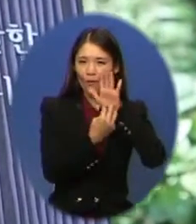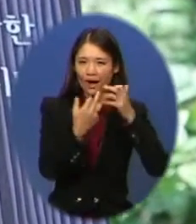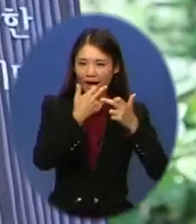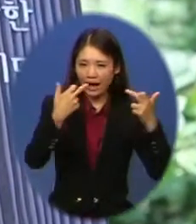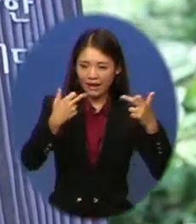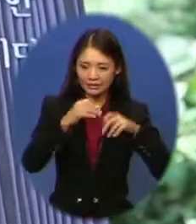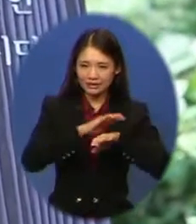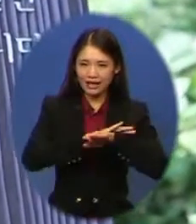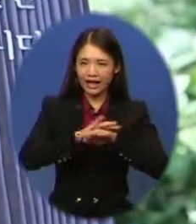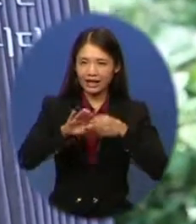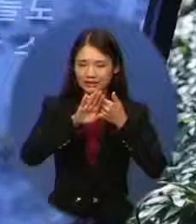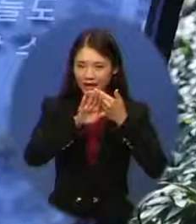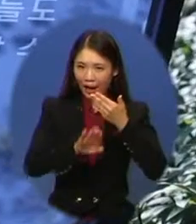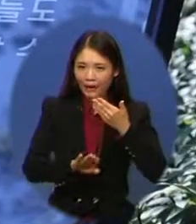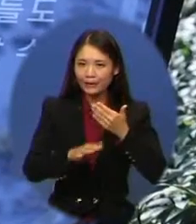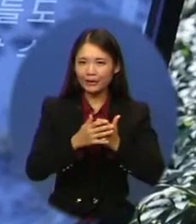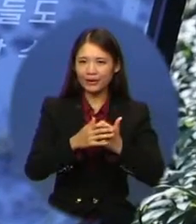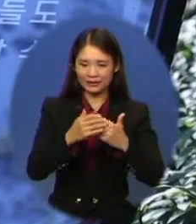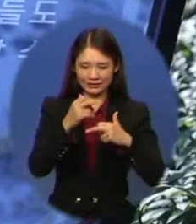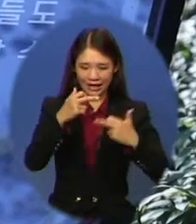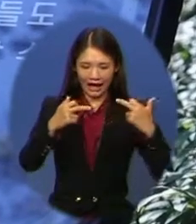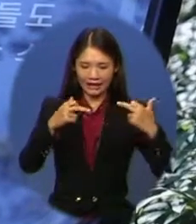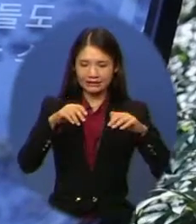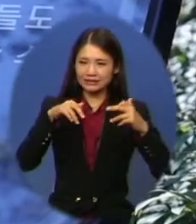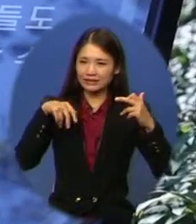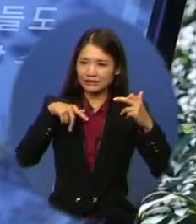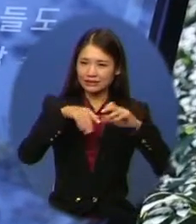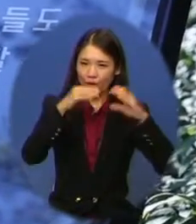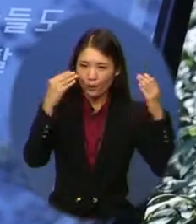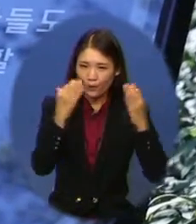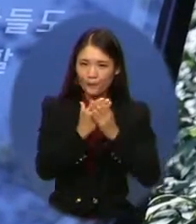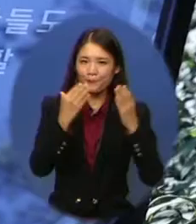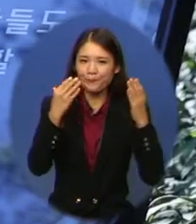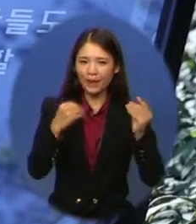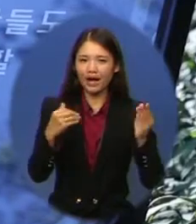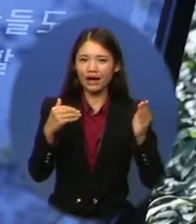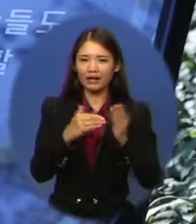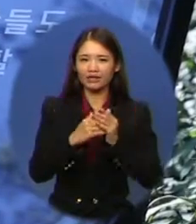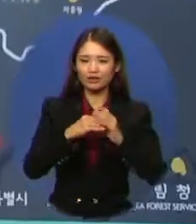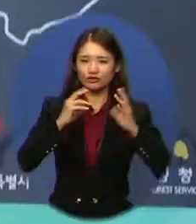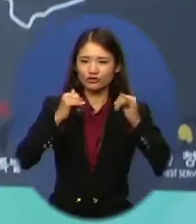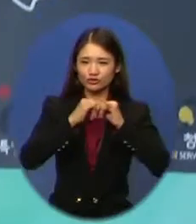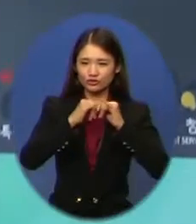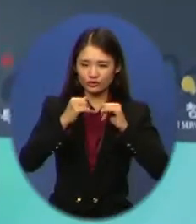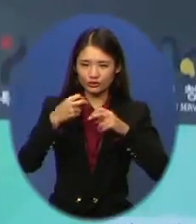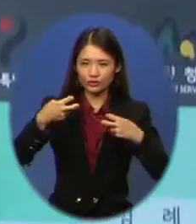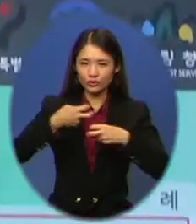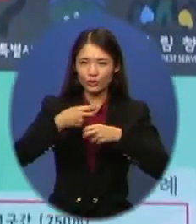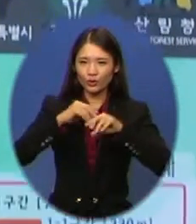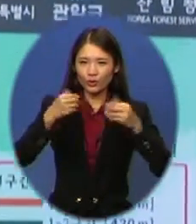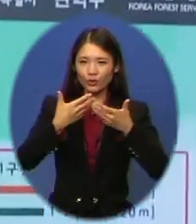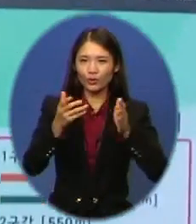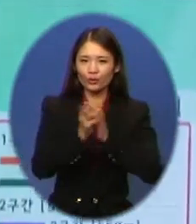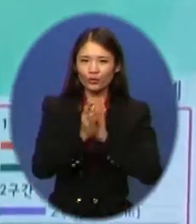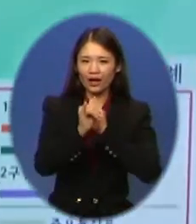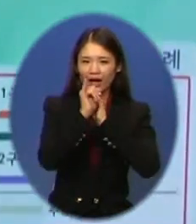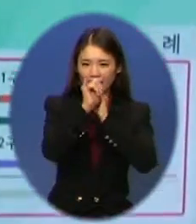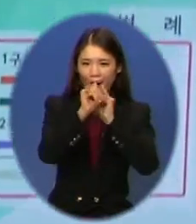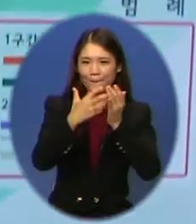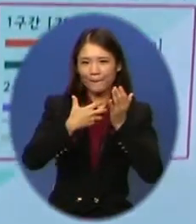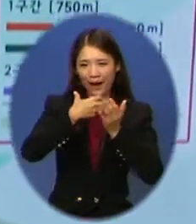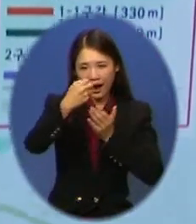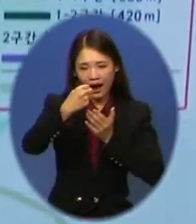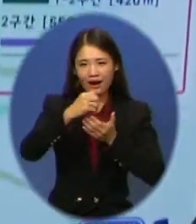경사로로 만든 산책길인데요. 이 산책길은 완공되자마자 국토교통부 장관상을 받을 정도로 잘 만들어진